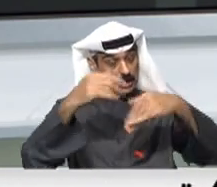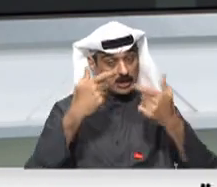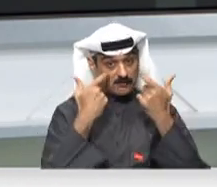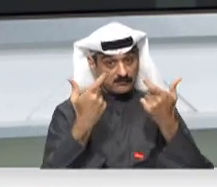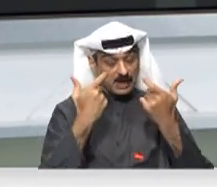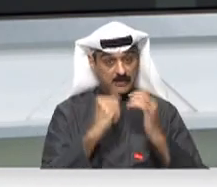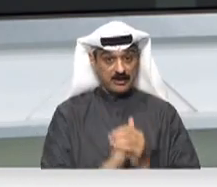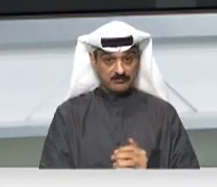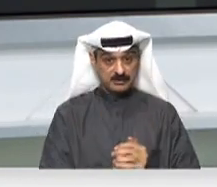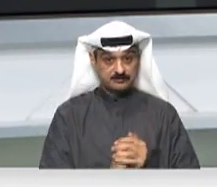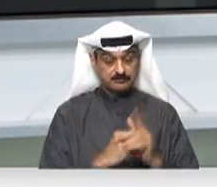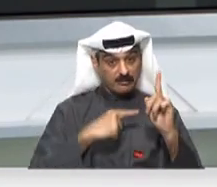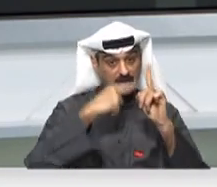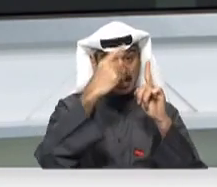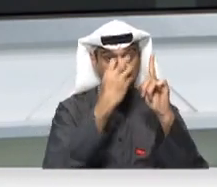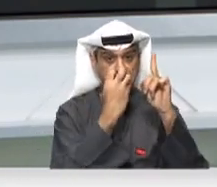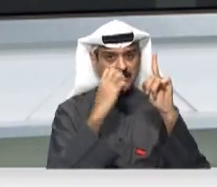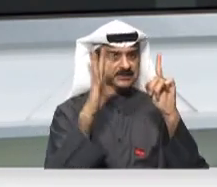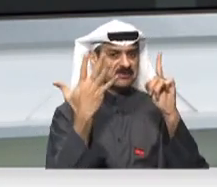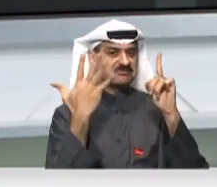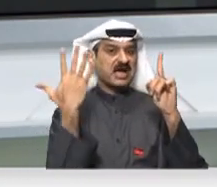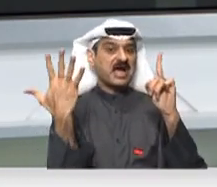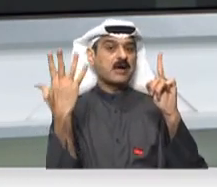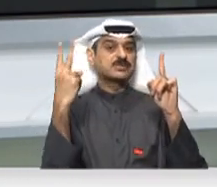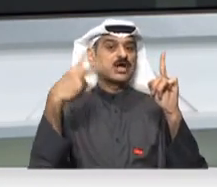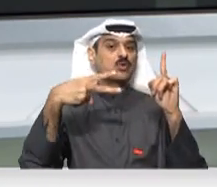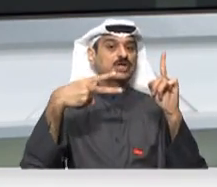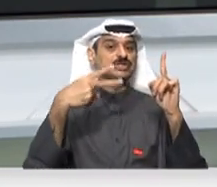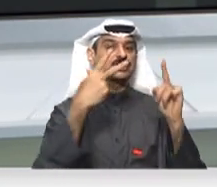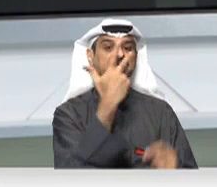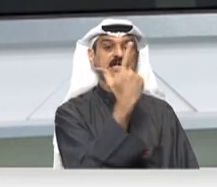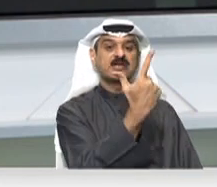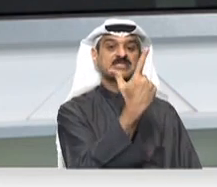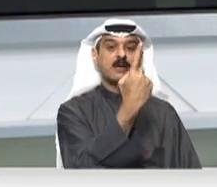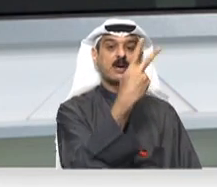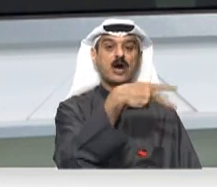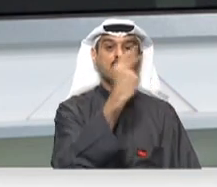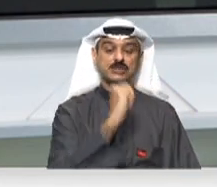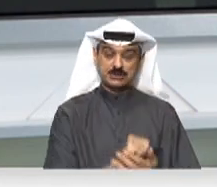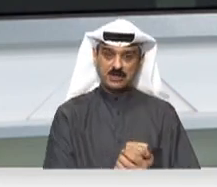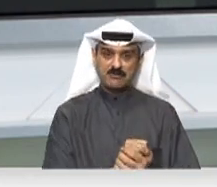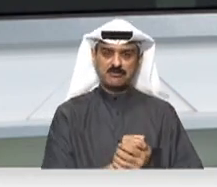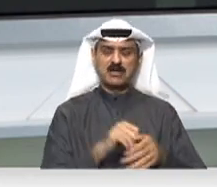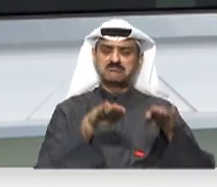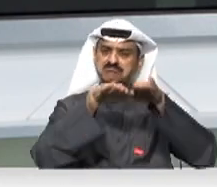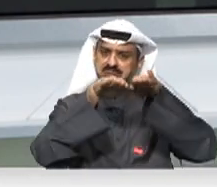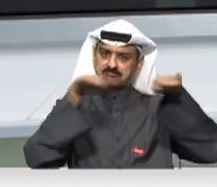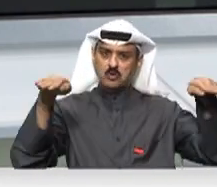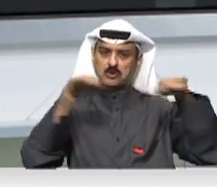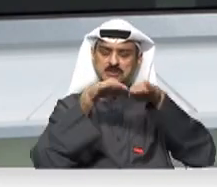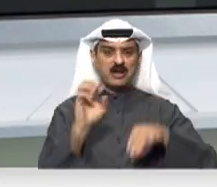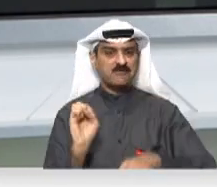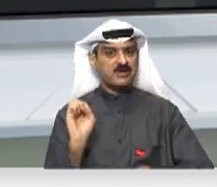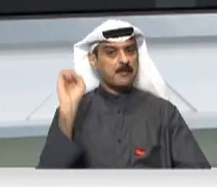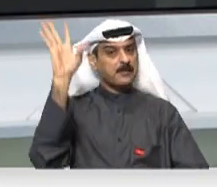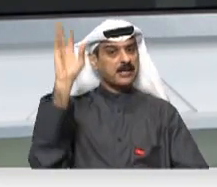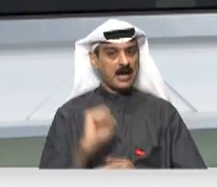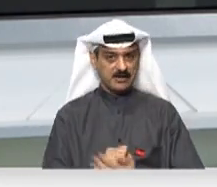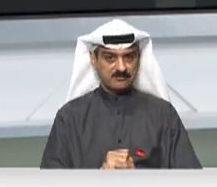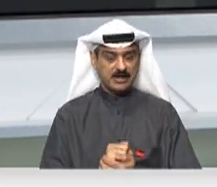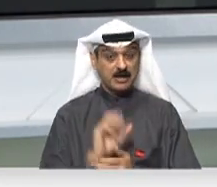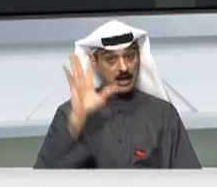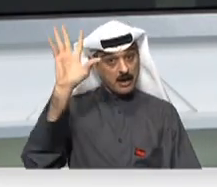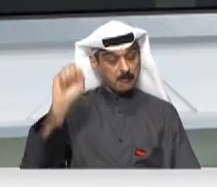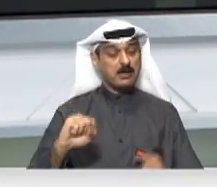ودرجات الحراره نلاحظ ما بين 25 الى 27 درجه مئويه خلال فتره النهار ولكن لا